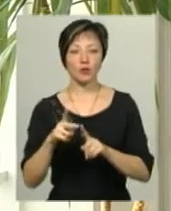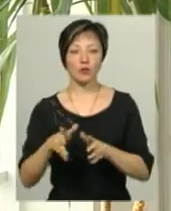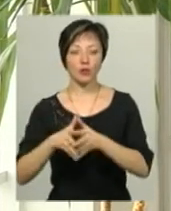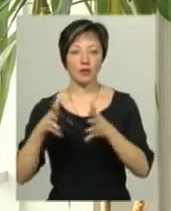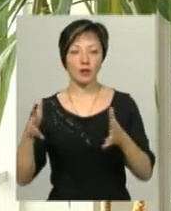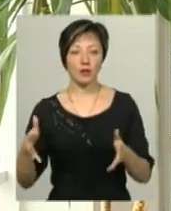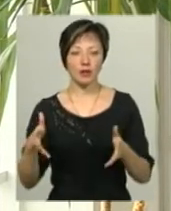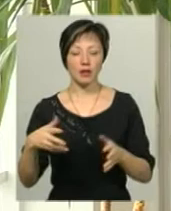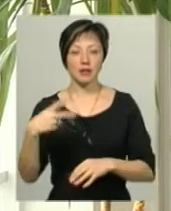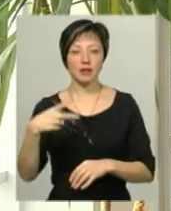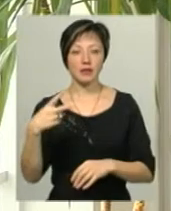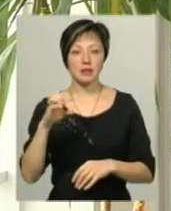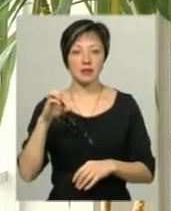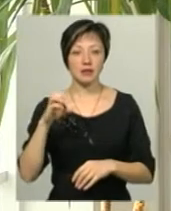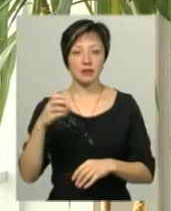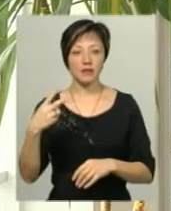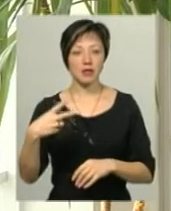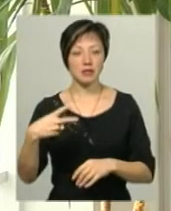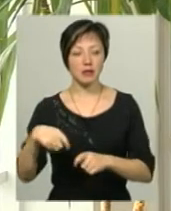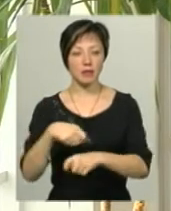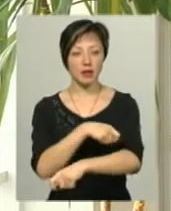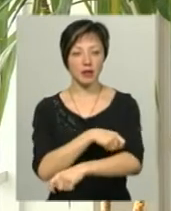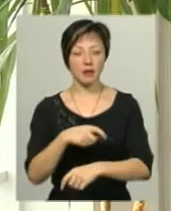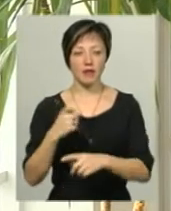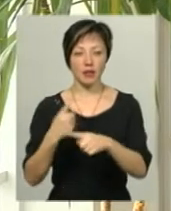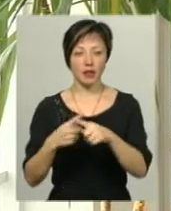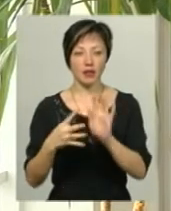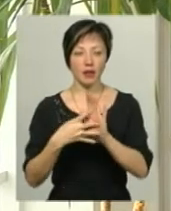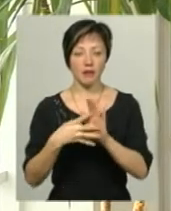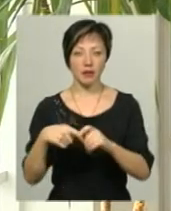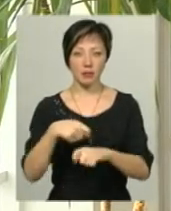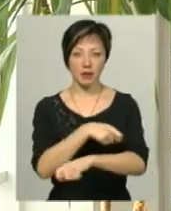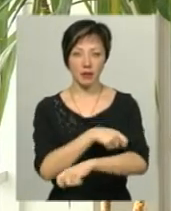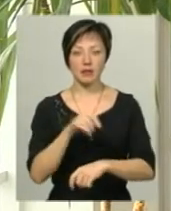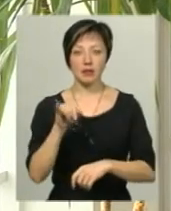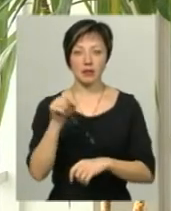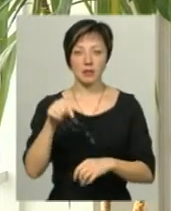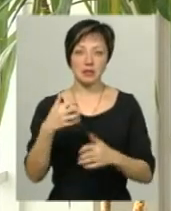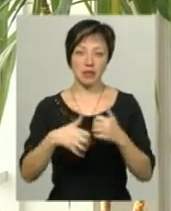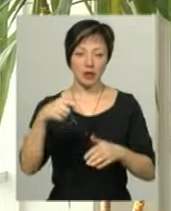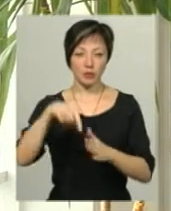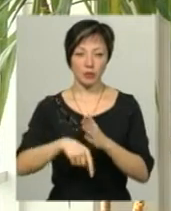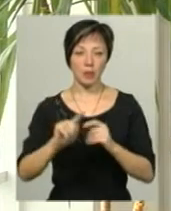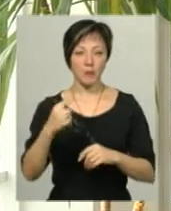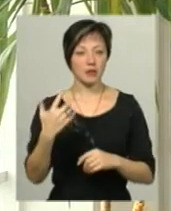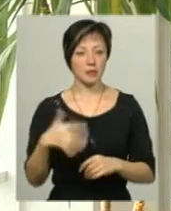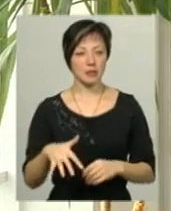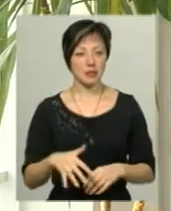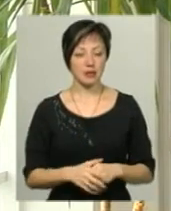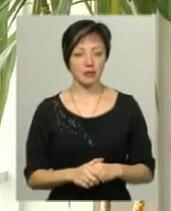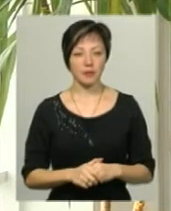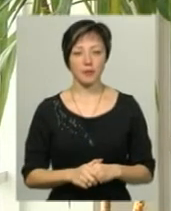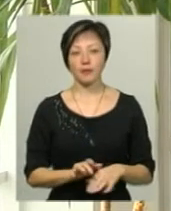великий басейн 20 метрів на 9 метрів, і середня глибина 1,50 м,